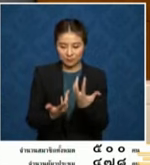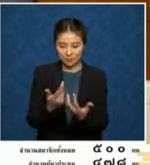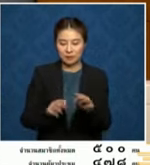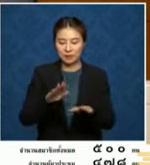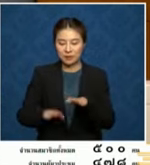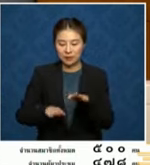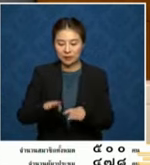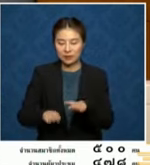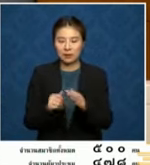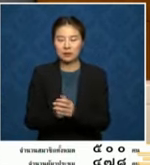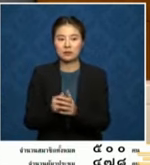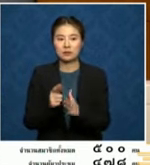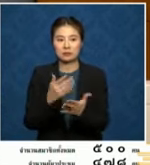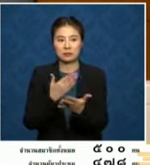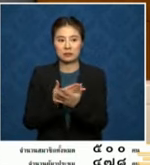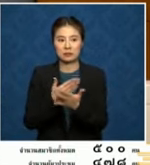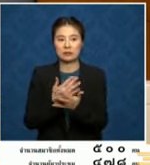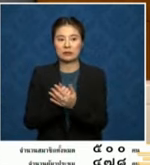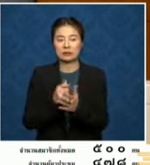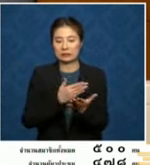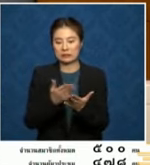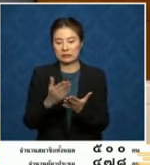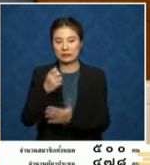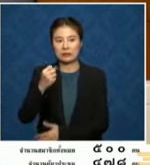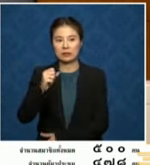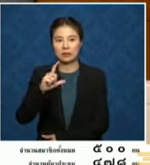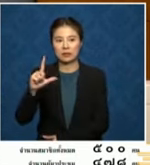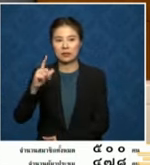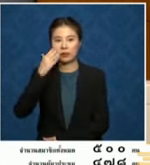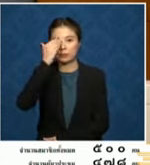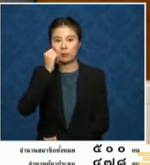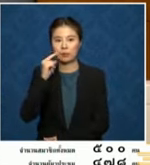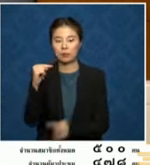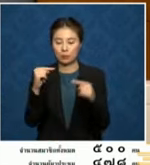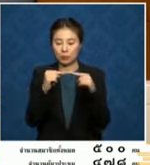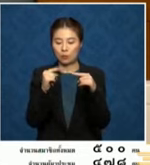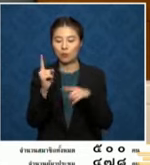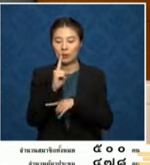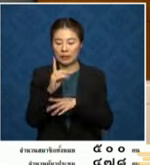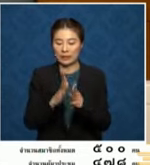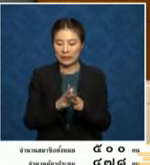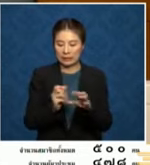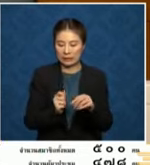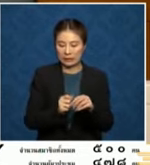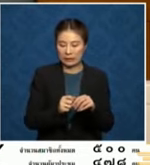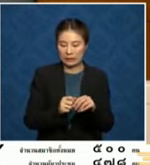ต่ต้องเรียนอย่างนี้ครับว่ามันเป็นความจำเป็นเพราะว่าจุดที่นำไปใช้เนี่ยมีราว